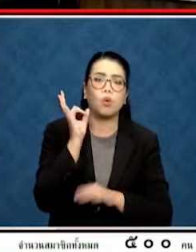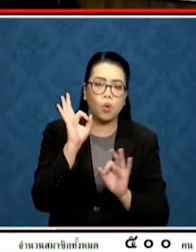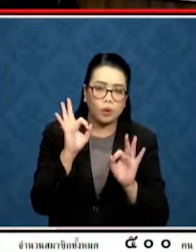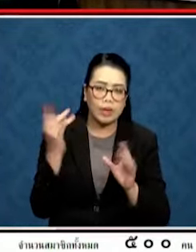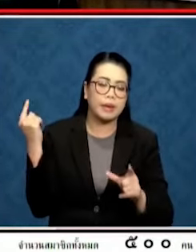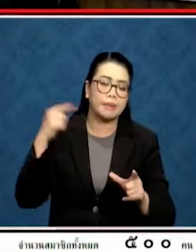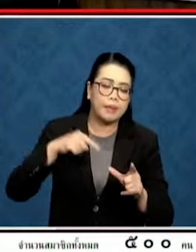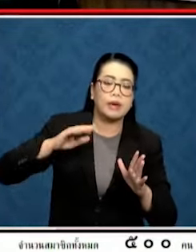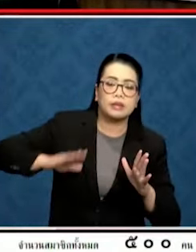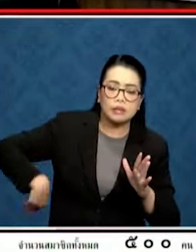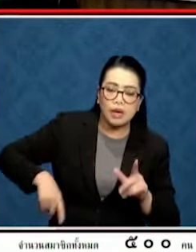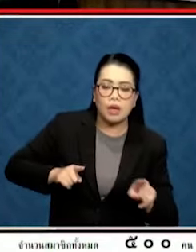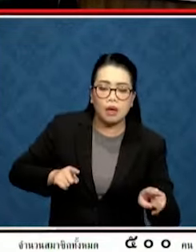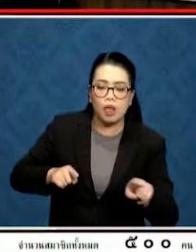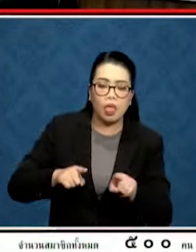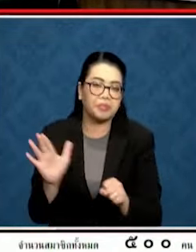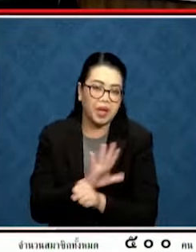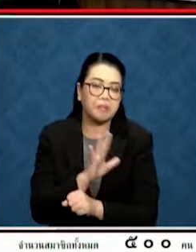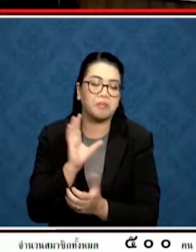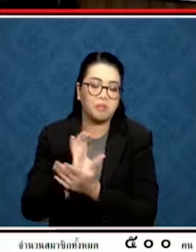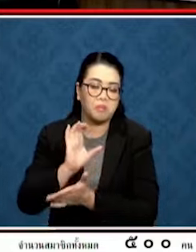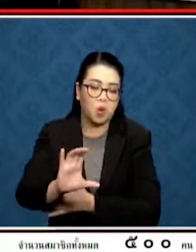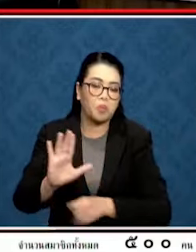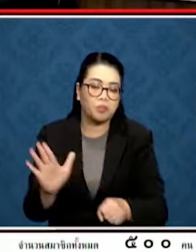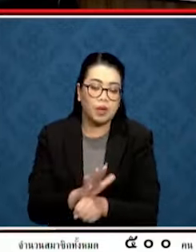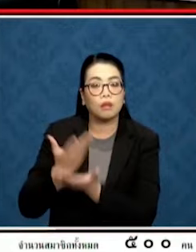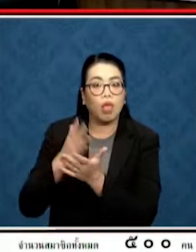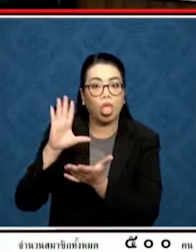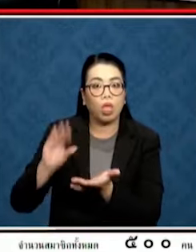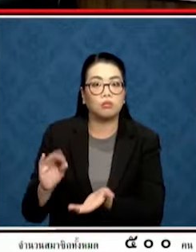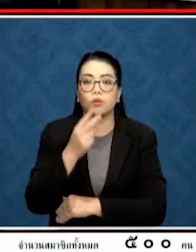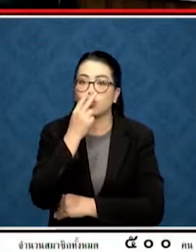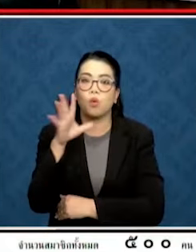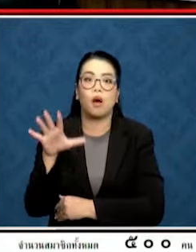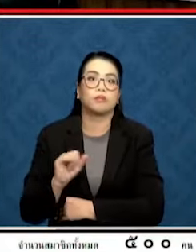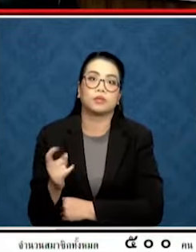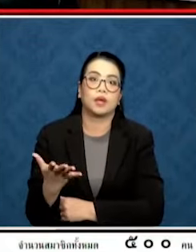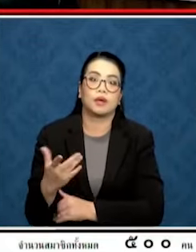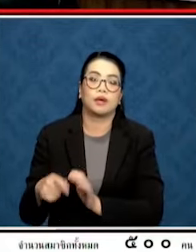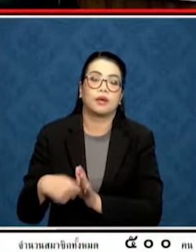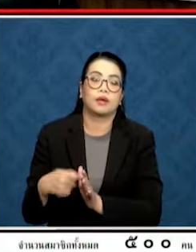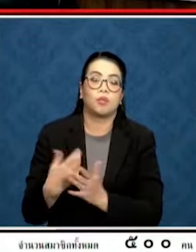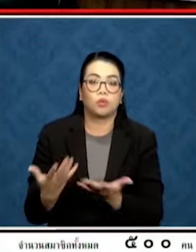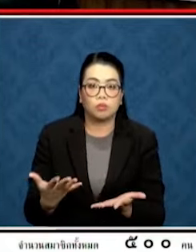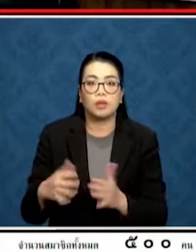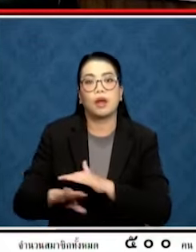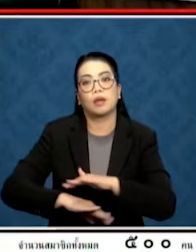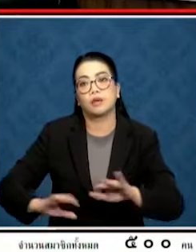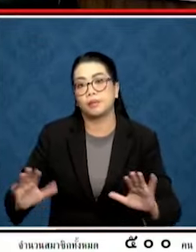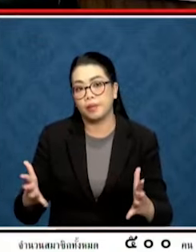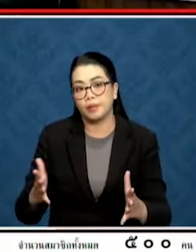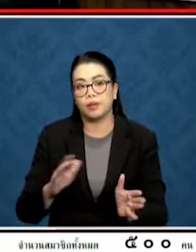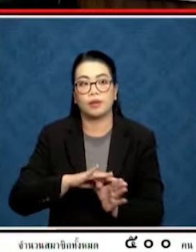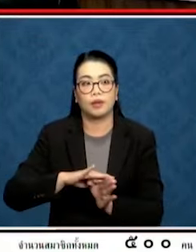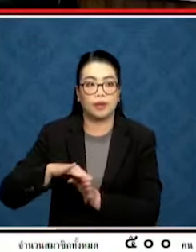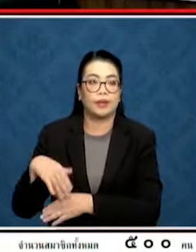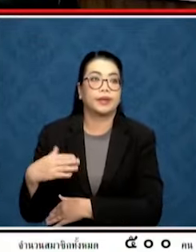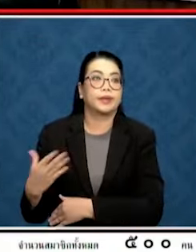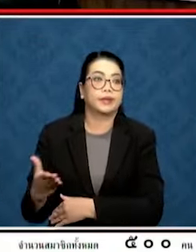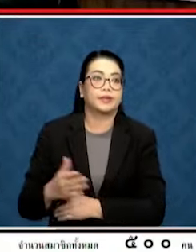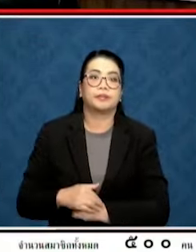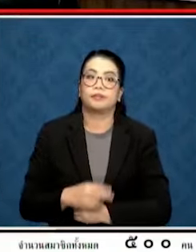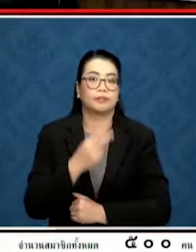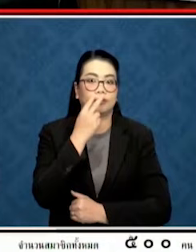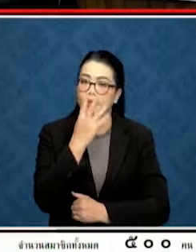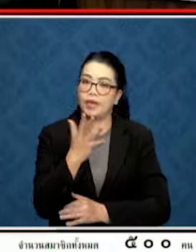ามาช้านะจัดงบไม่ทันแต่สุดท้ายแล้วเนี่ยเหมือนเดิมที่เลวร้ายที่สุดค่ะ8วิสัยทัศน์ Ignite Thailand ค่ะไม่